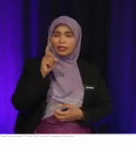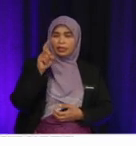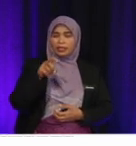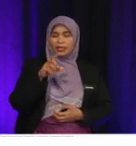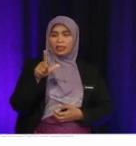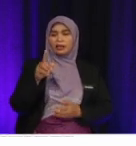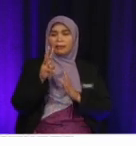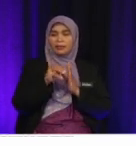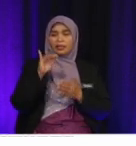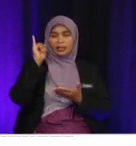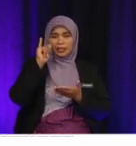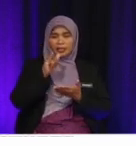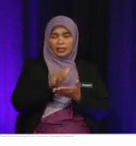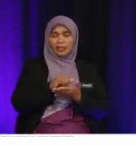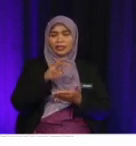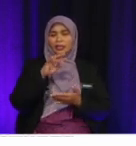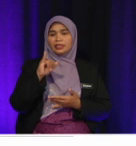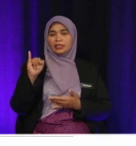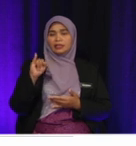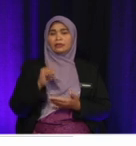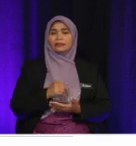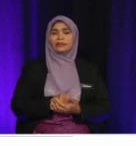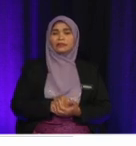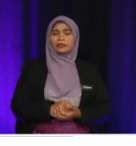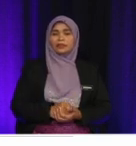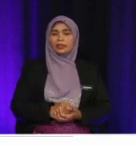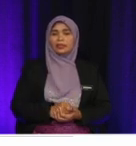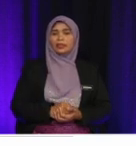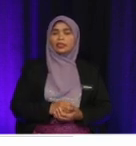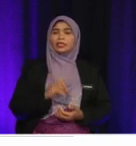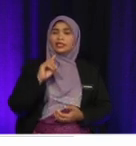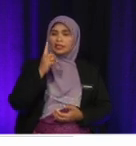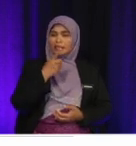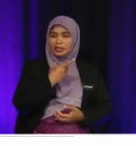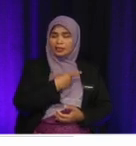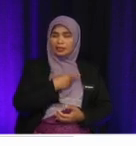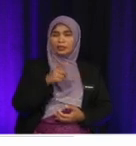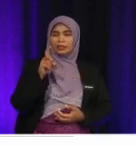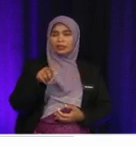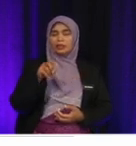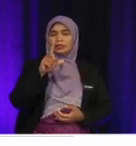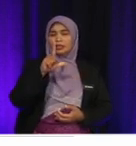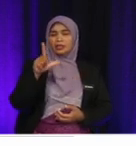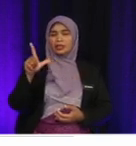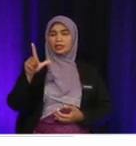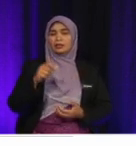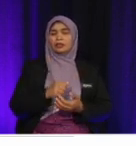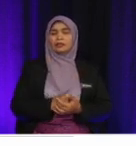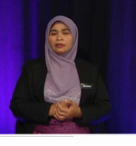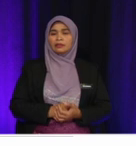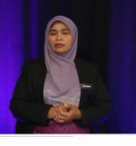meyakini untuk pengajaran ayat jawapan Anda mesti dimulakan dengan perkataan ini kita